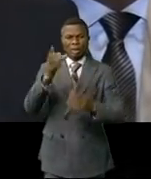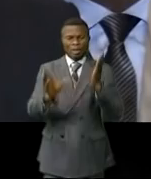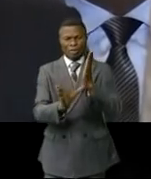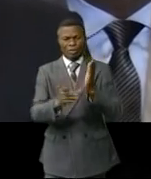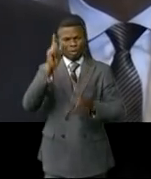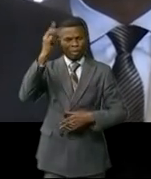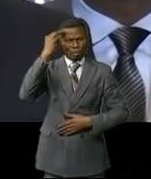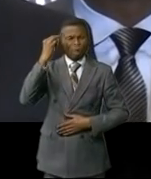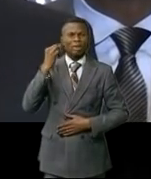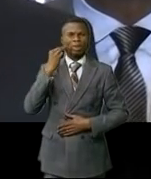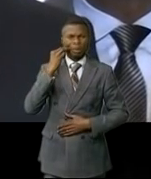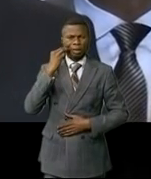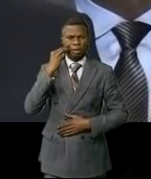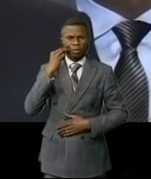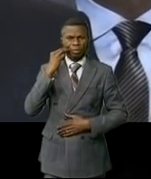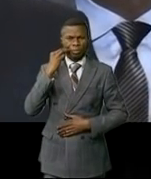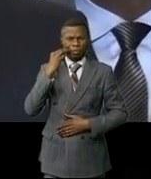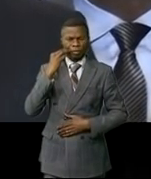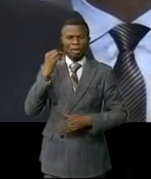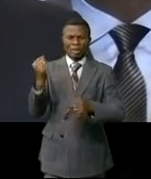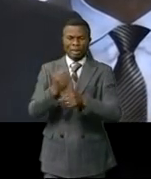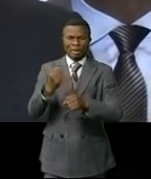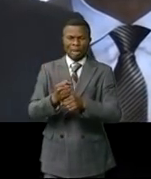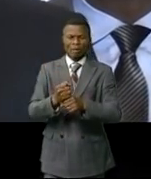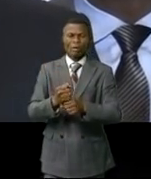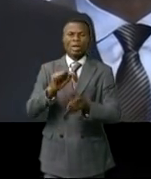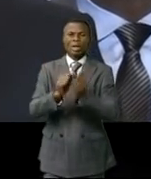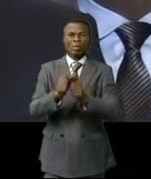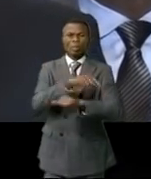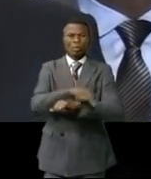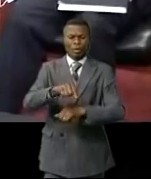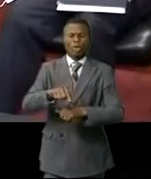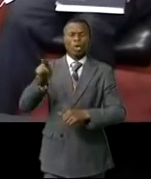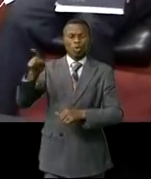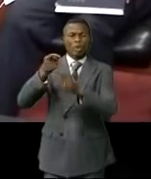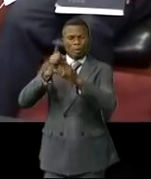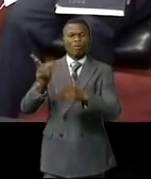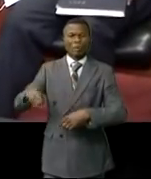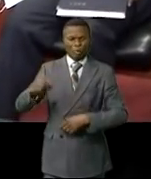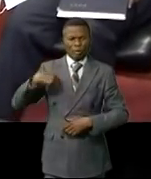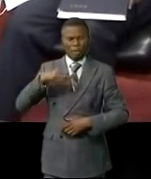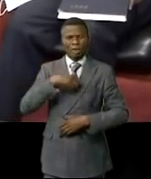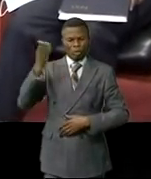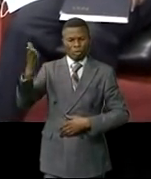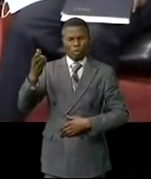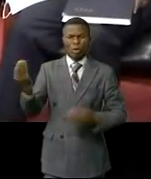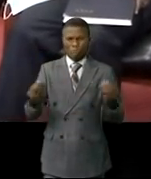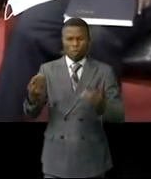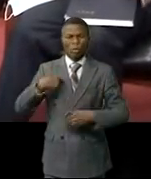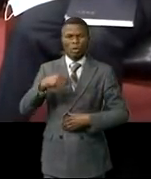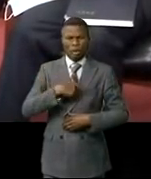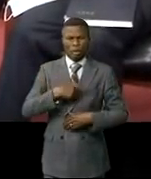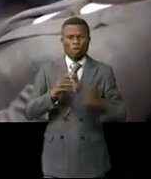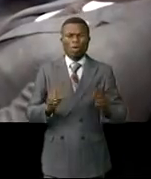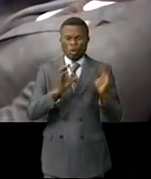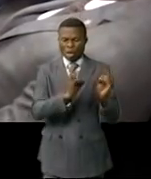ministre, ministre de la fonction publique, qui est un des fils de la Mongala, pour que nous puissions